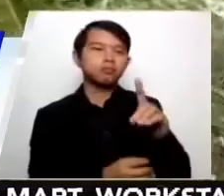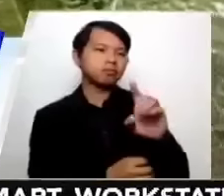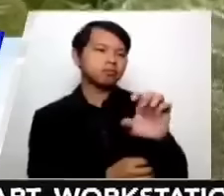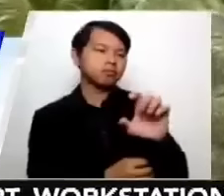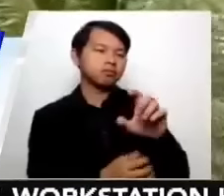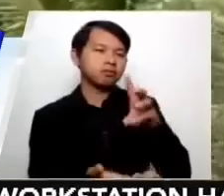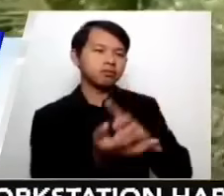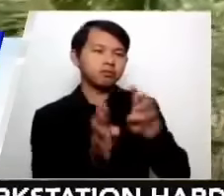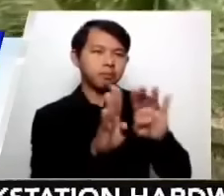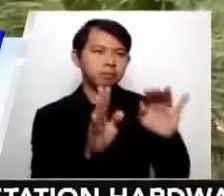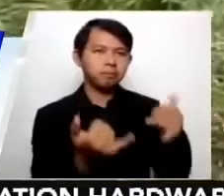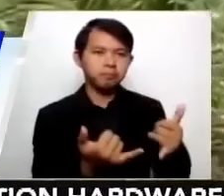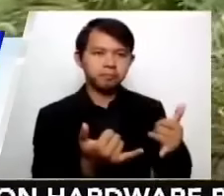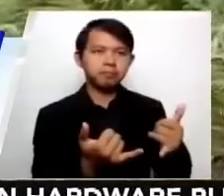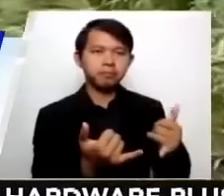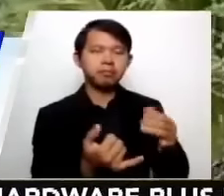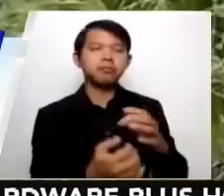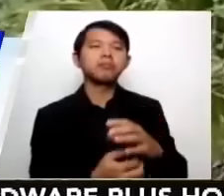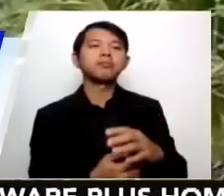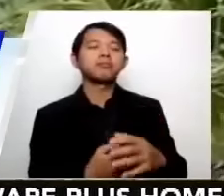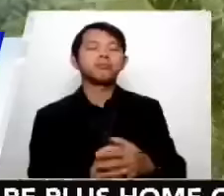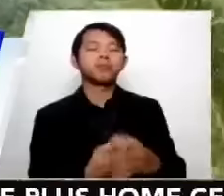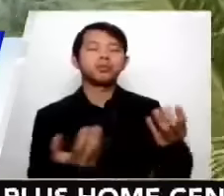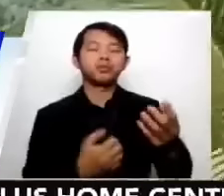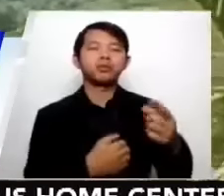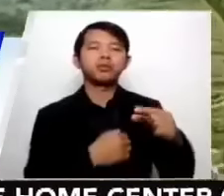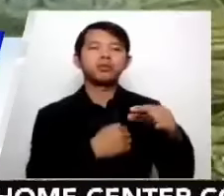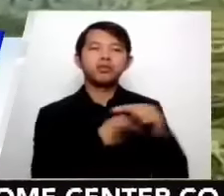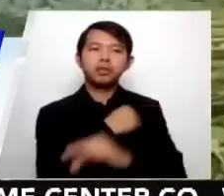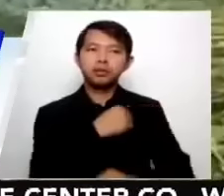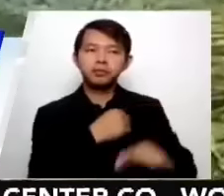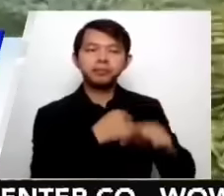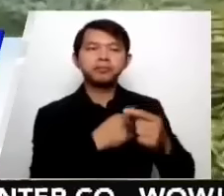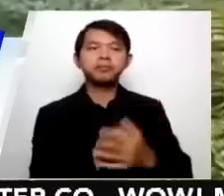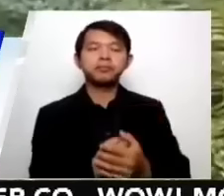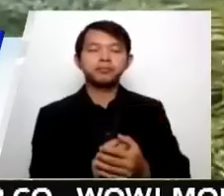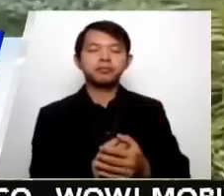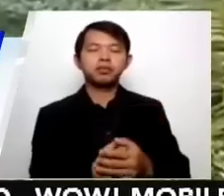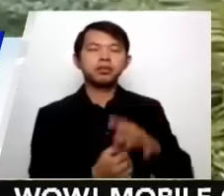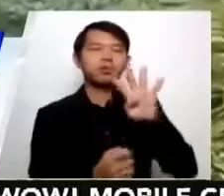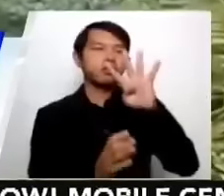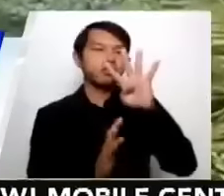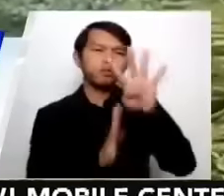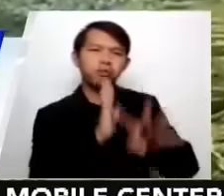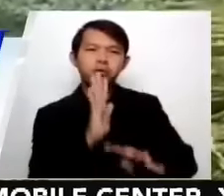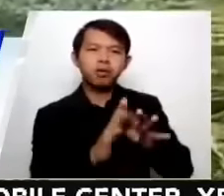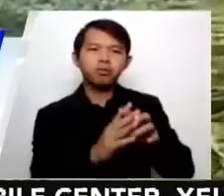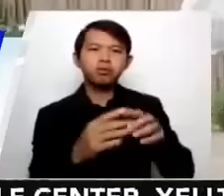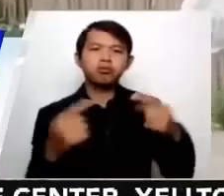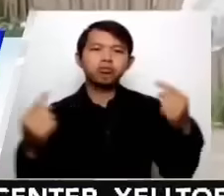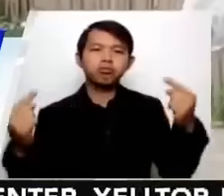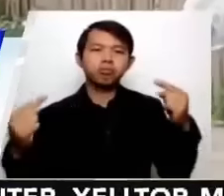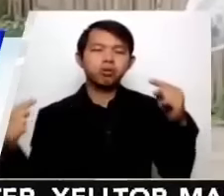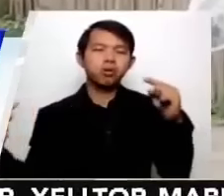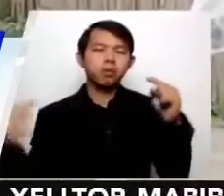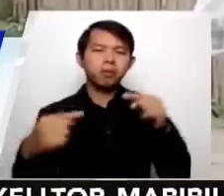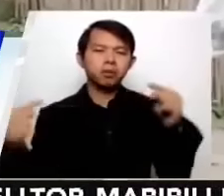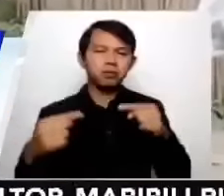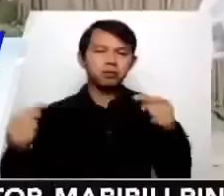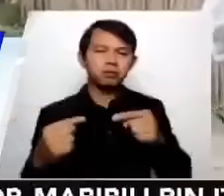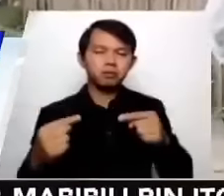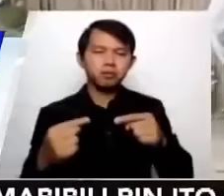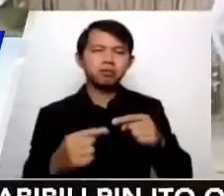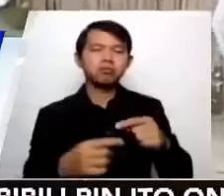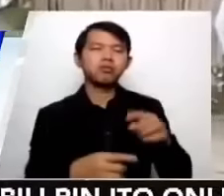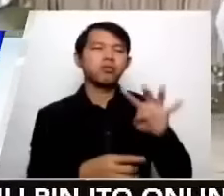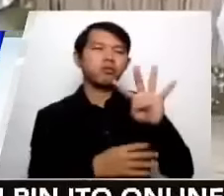ng Tagkawayan sa Quezon. Tumagal ng 4 oras ang bakbakan na nagsimula dakong alas 4 ng umaga. Inaalam pa ng